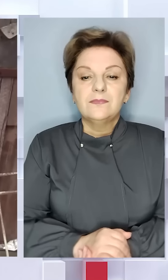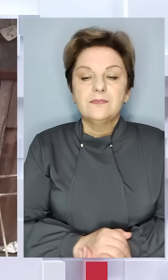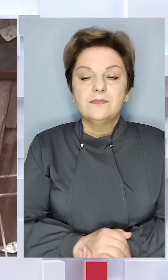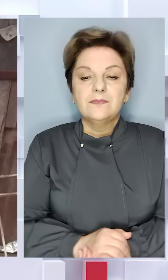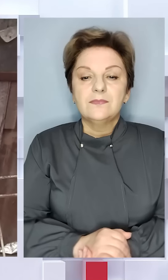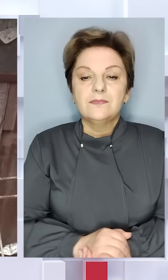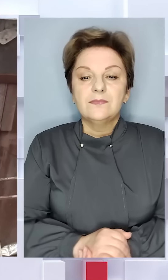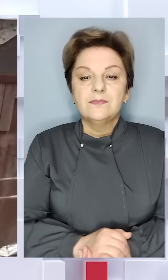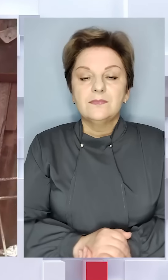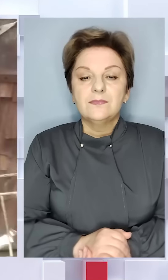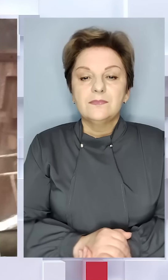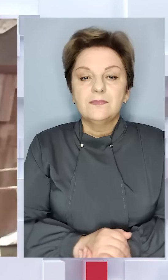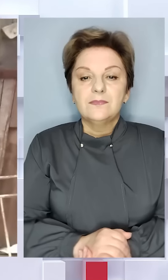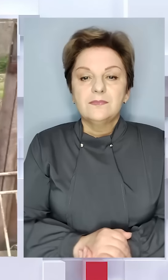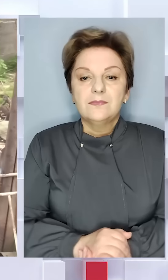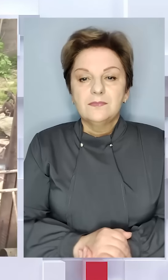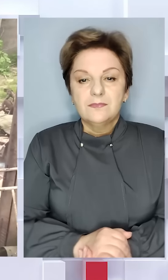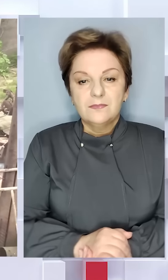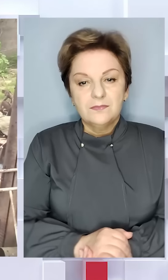Постріл.